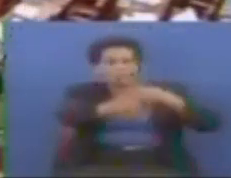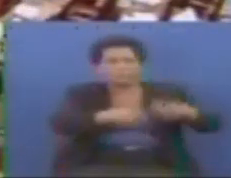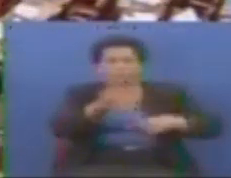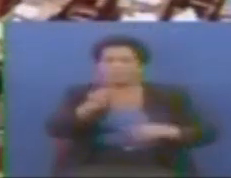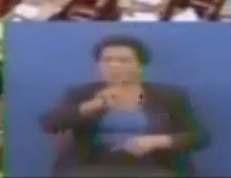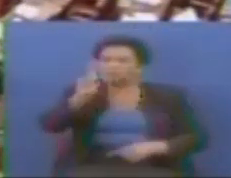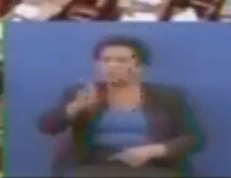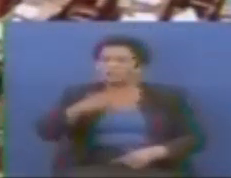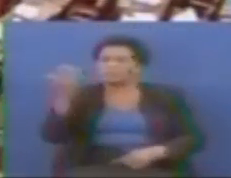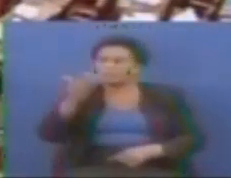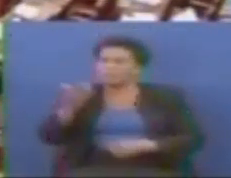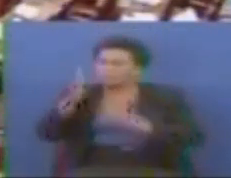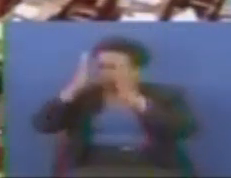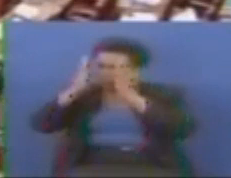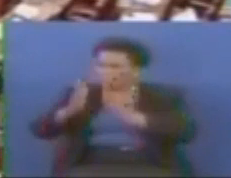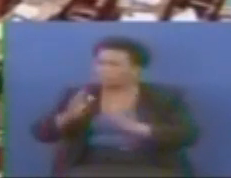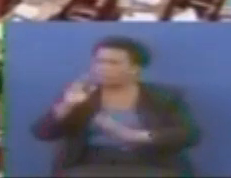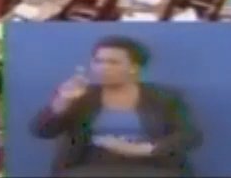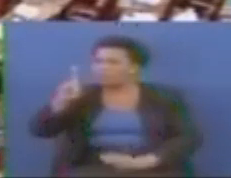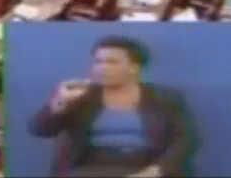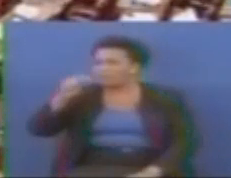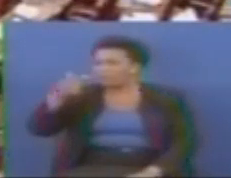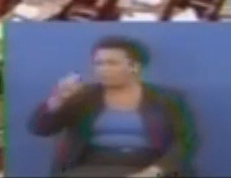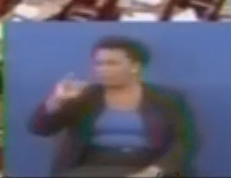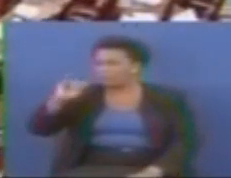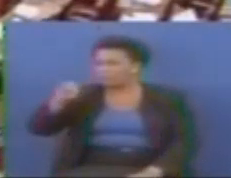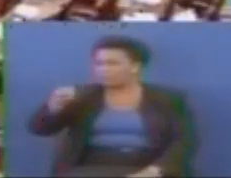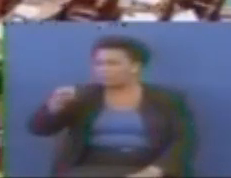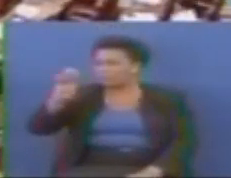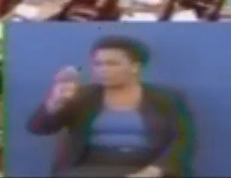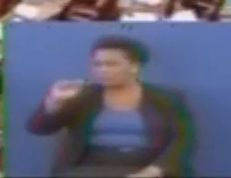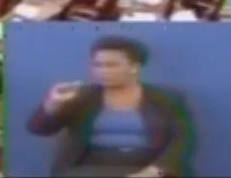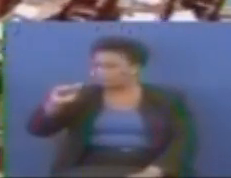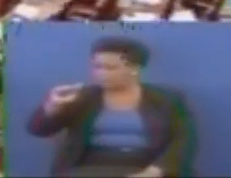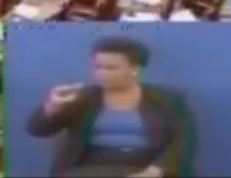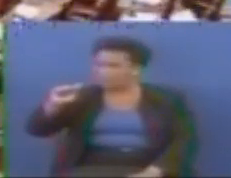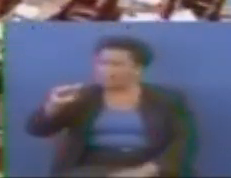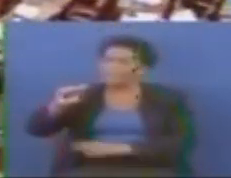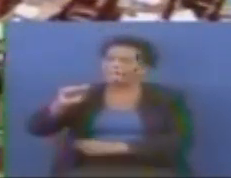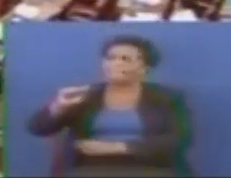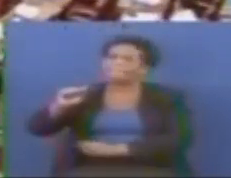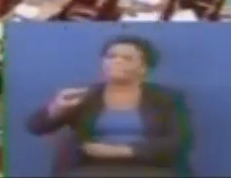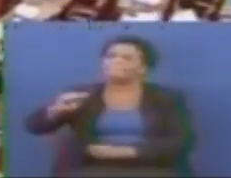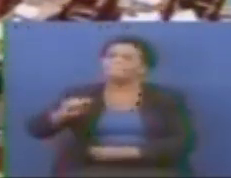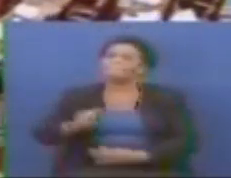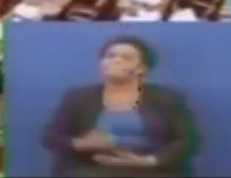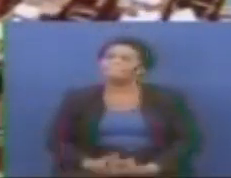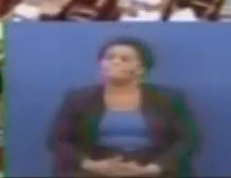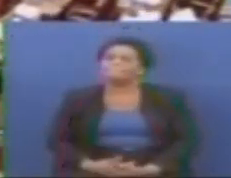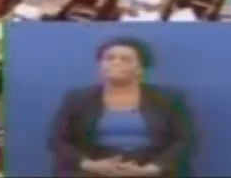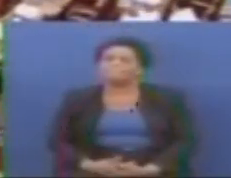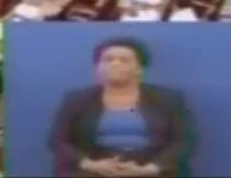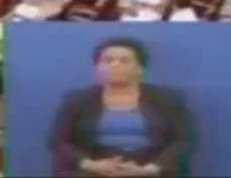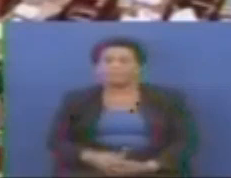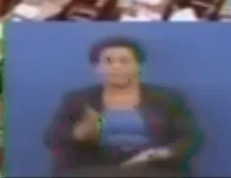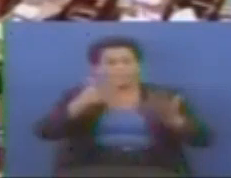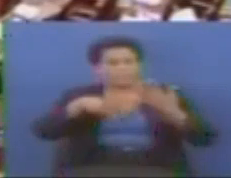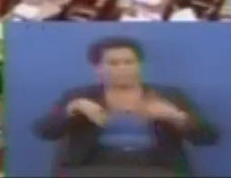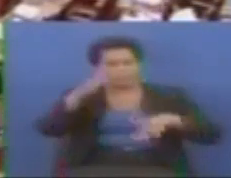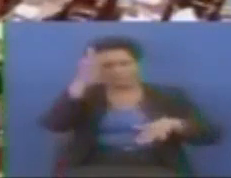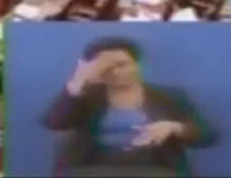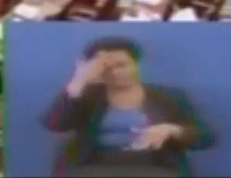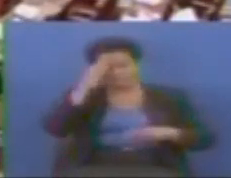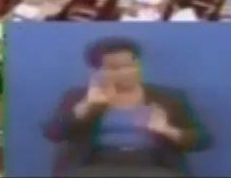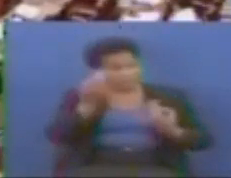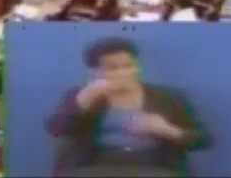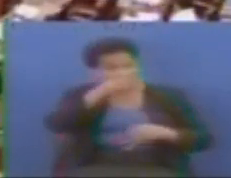na wanaotengeneza ajira. Nikaelekeza kuanzia siku ile ya bajeti, hakuna bodaboda